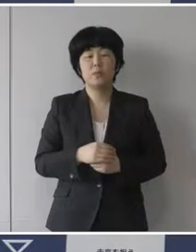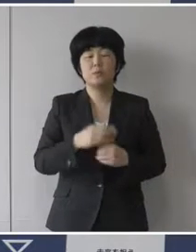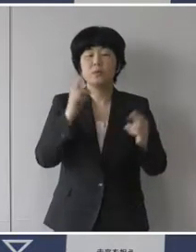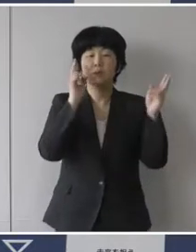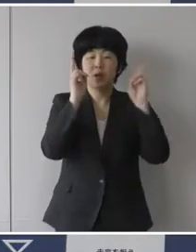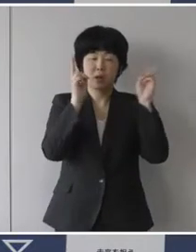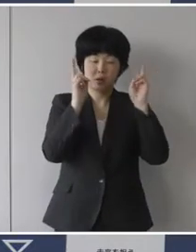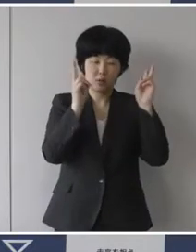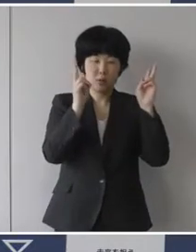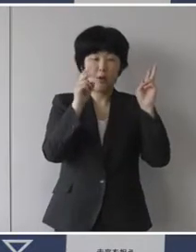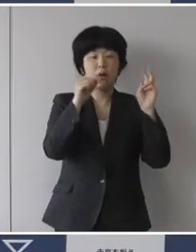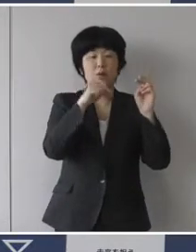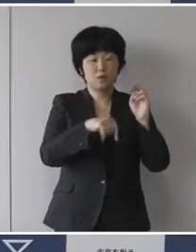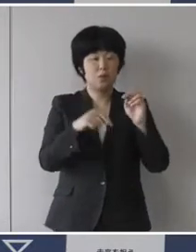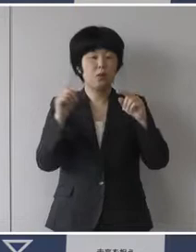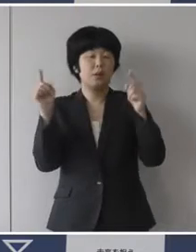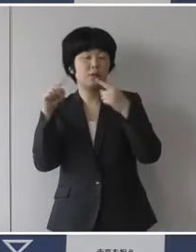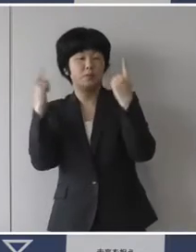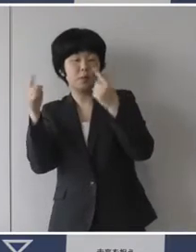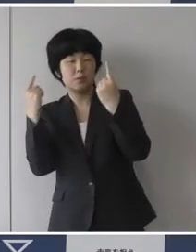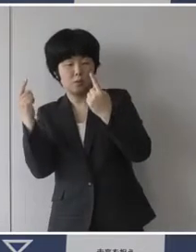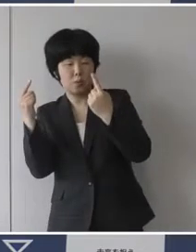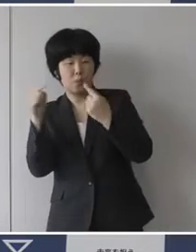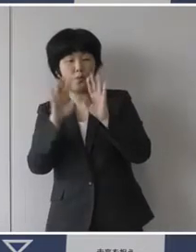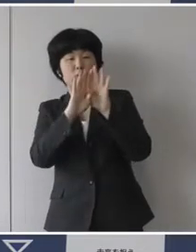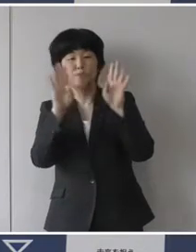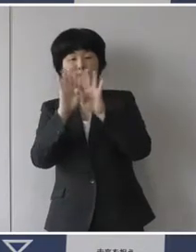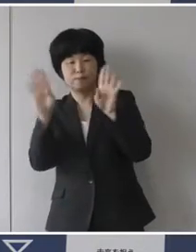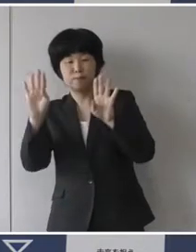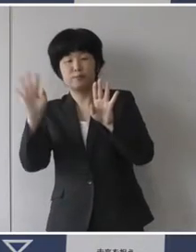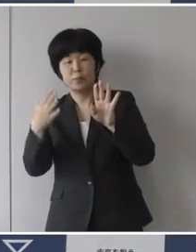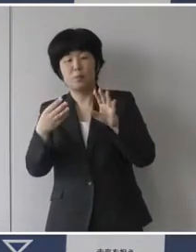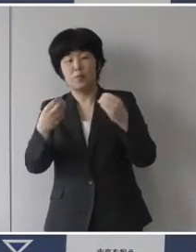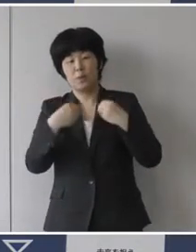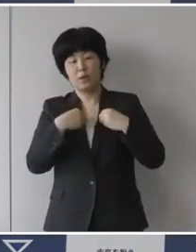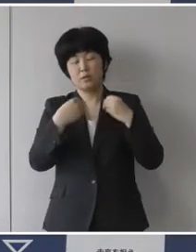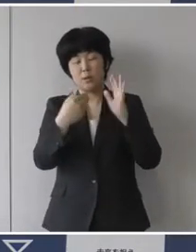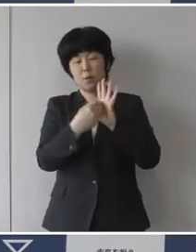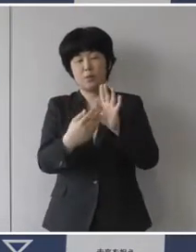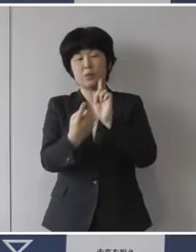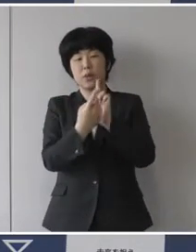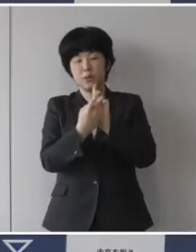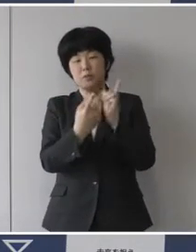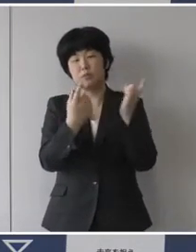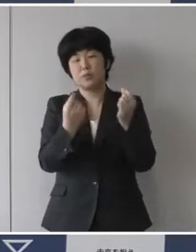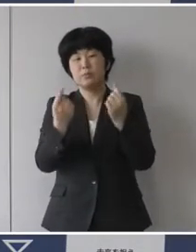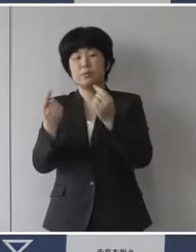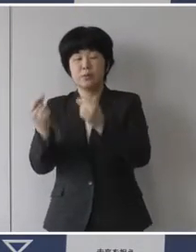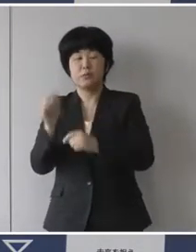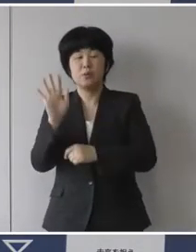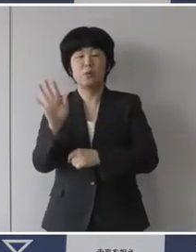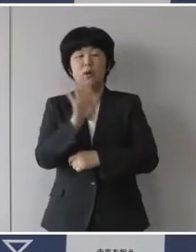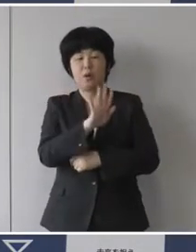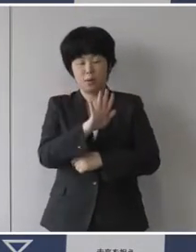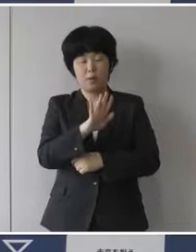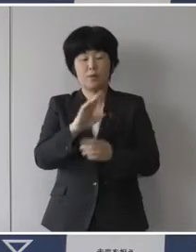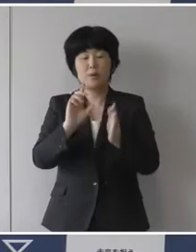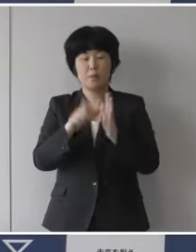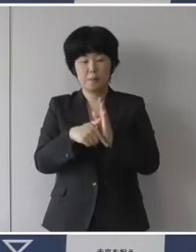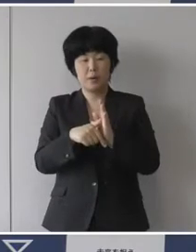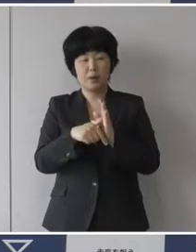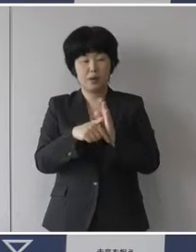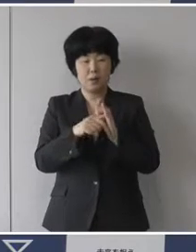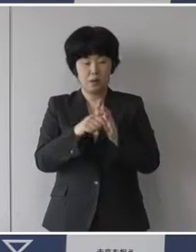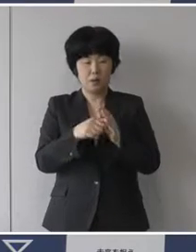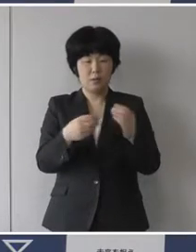と、対策を取っていれば、会社やさまざまなイベントなどにおいては、そういった感染拡